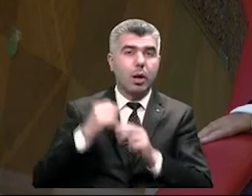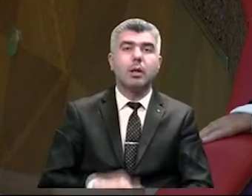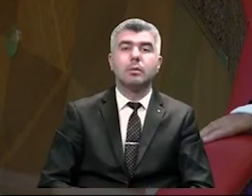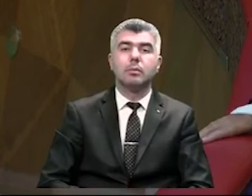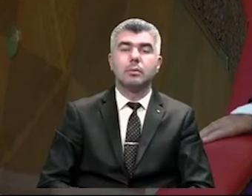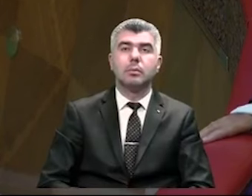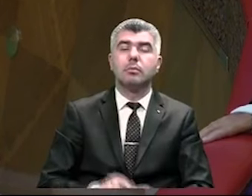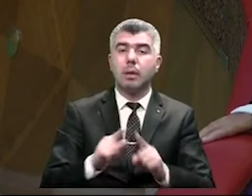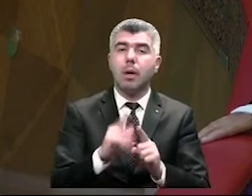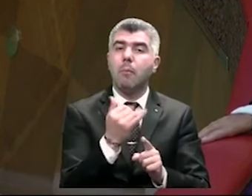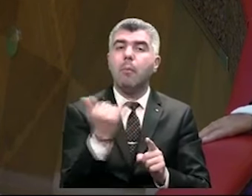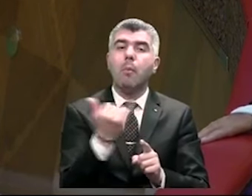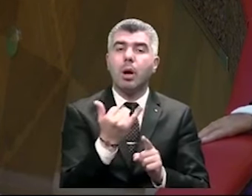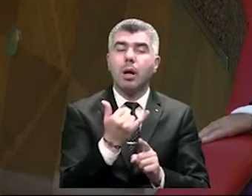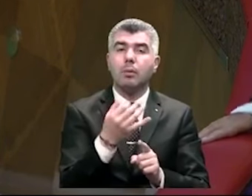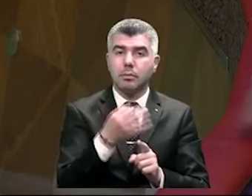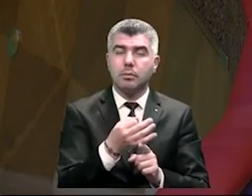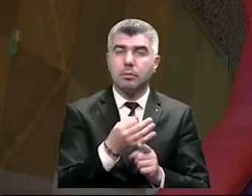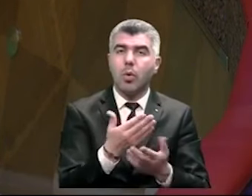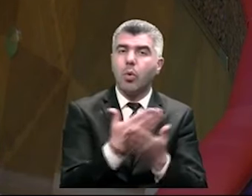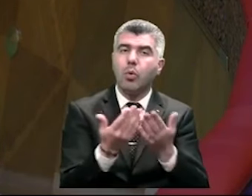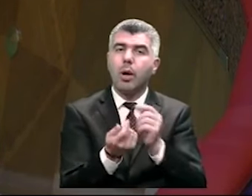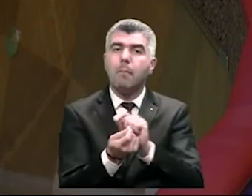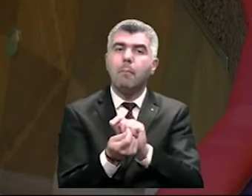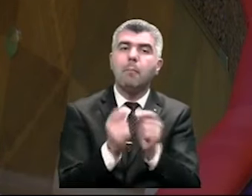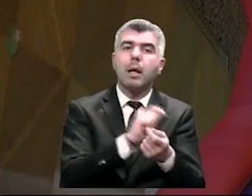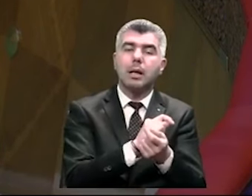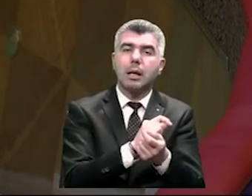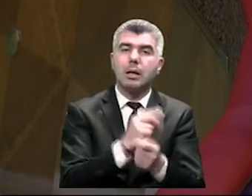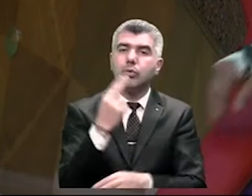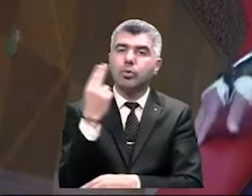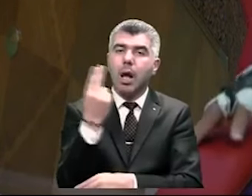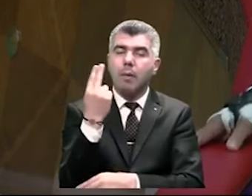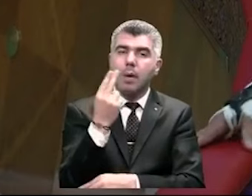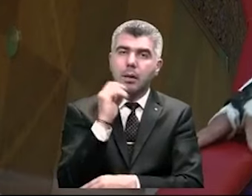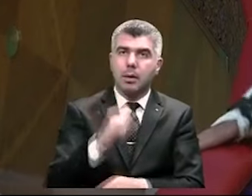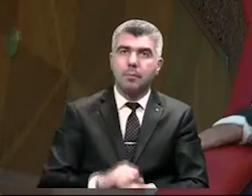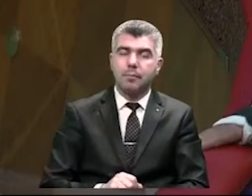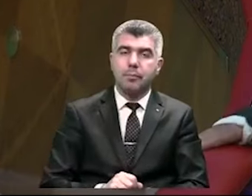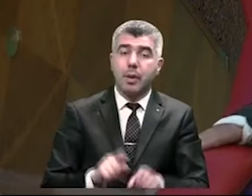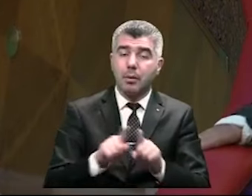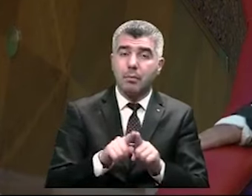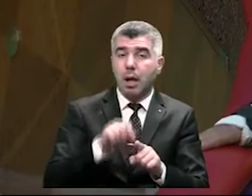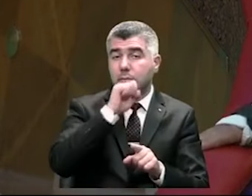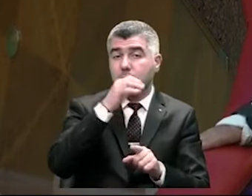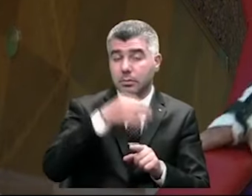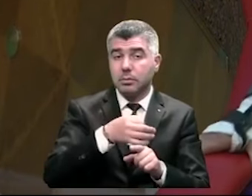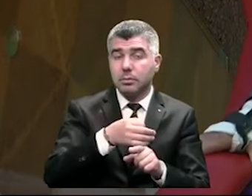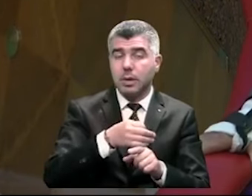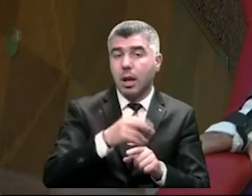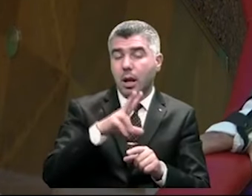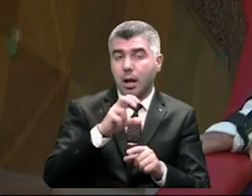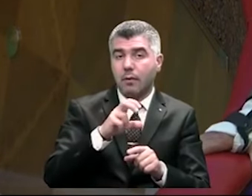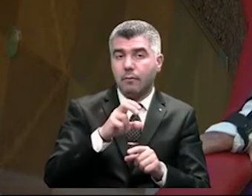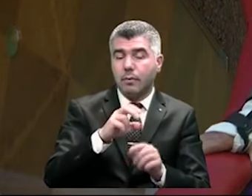الركائز والمحاور الكبرى ديال ه التحول ديال منظومه التعليم العالي والبحث العلمي الذا بغينا يكون عندنا كفاءات خصنا